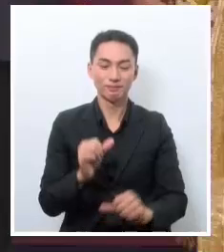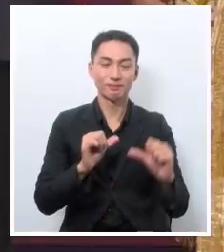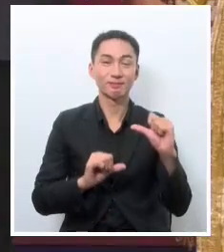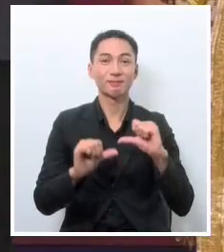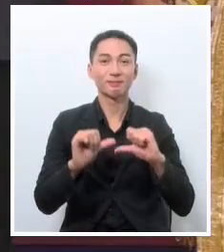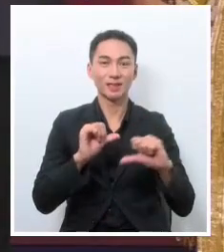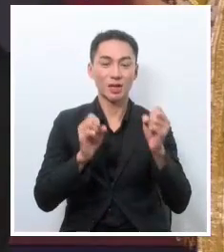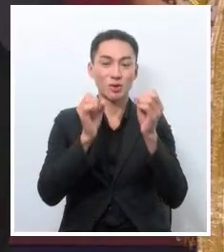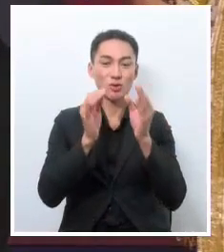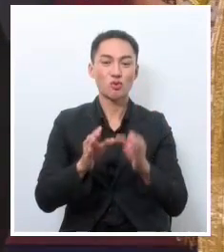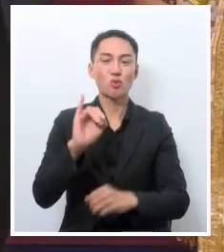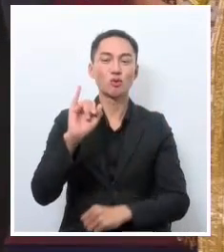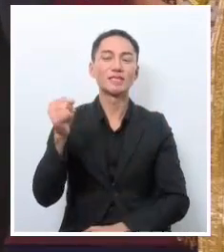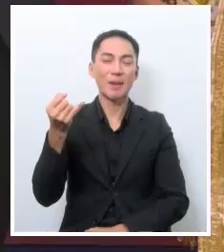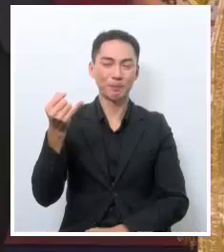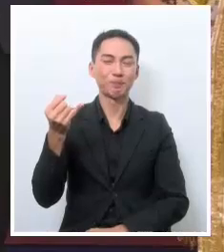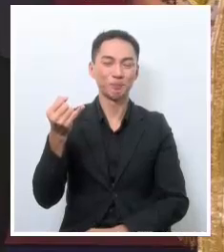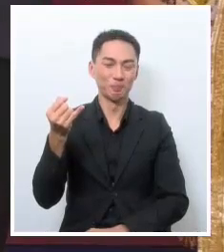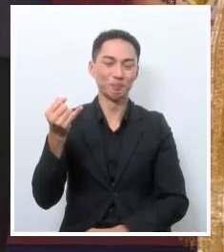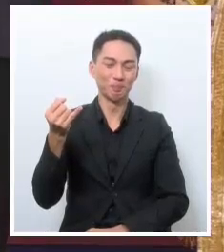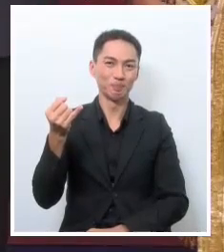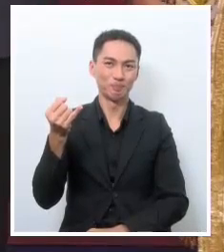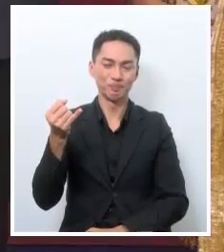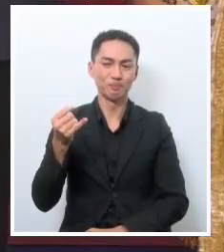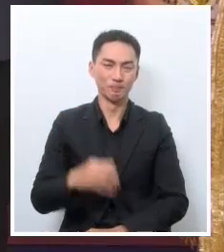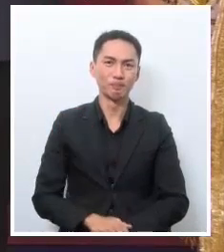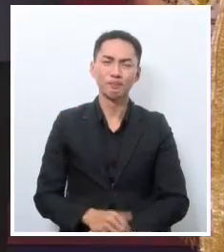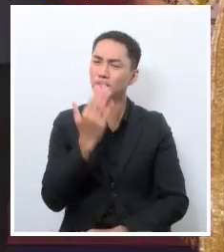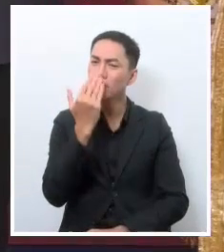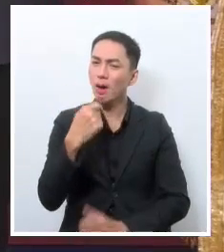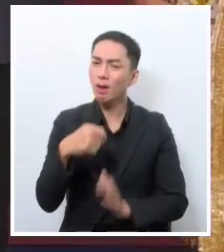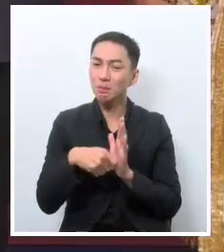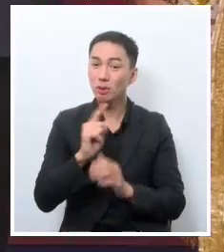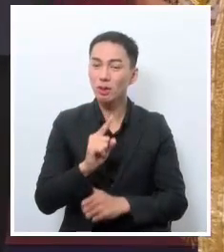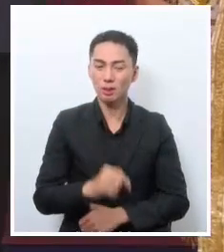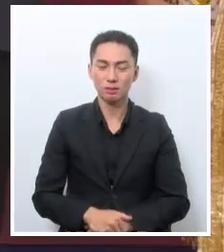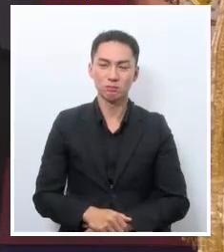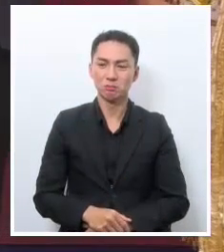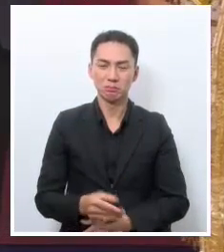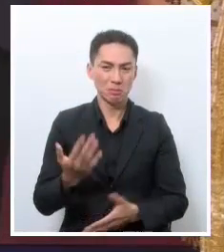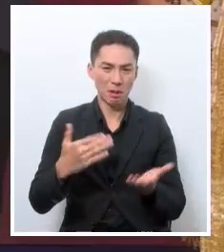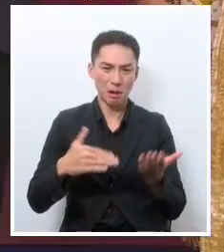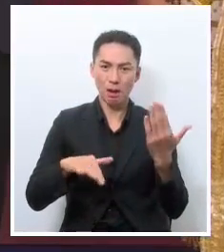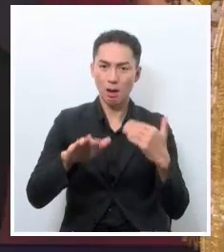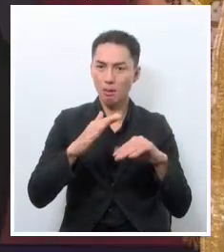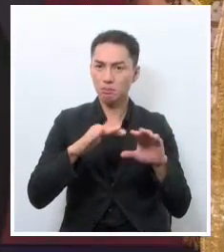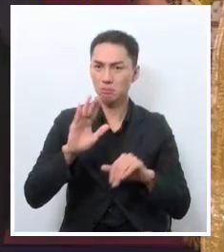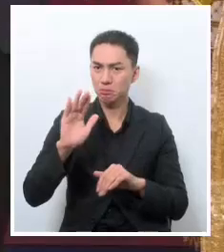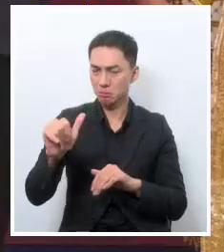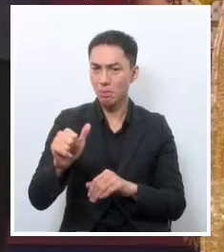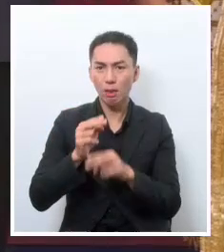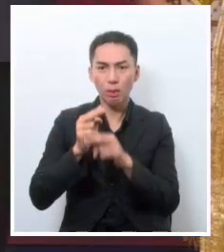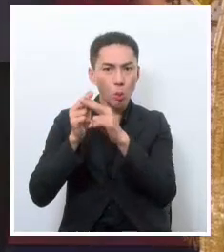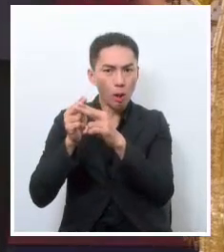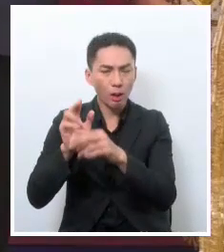จะเป็นครูเจี๊ยบเสาวลักษ์ยาคุบค่ะอืเพราะอะไรถึงชอบครูเจี๊ยบครับคุณครูมีลีลาท่าทางที่เป็นเอกลักษณ์ของตัวเองค่ะ